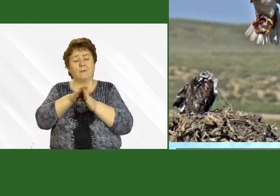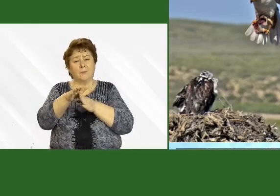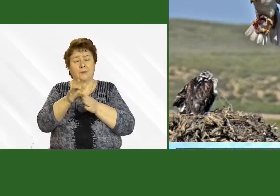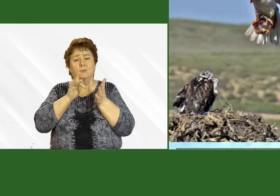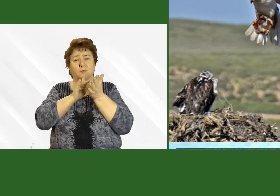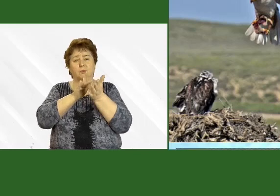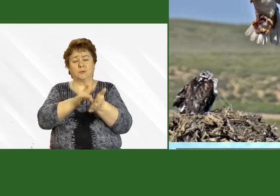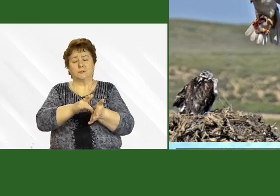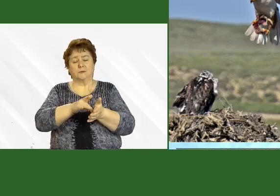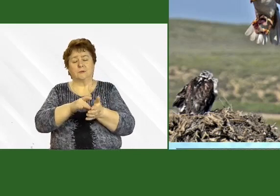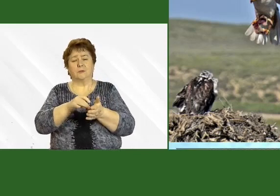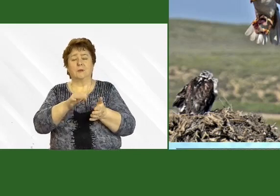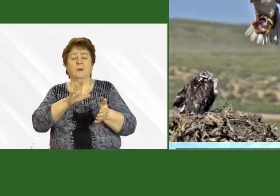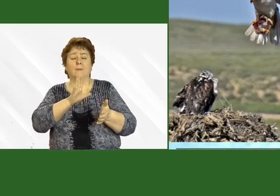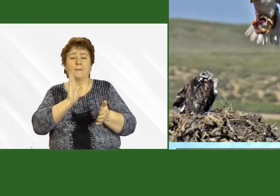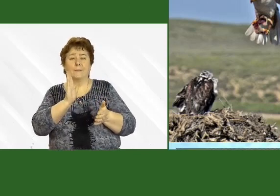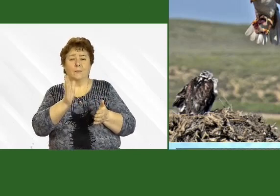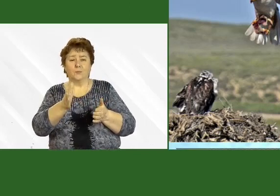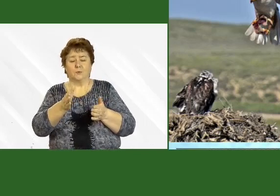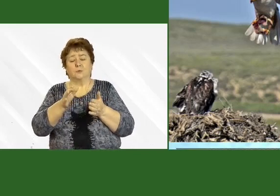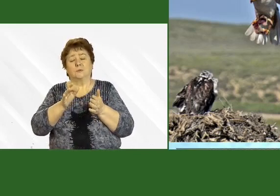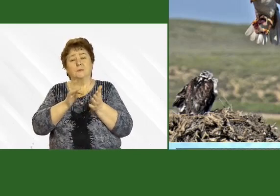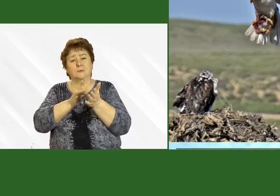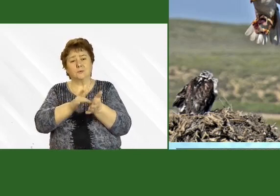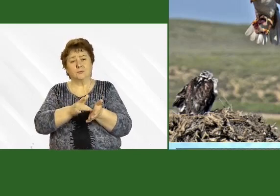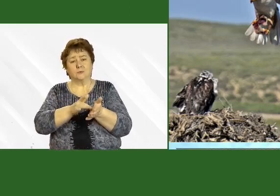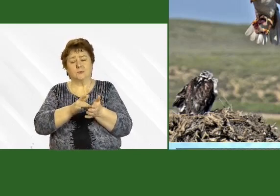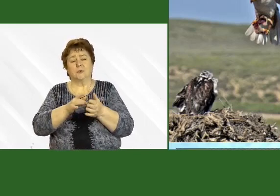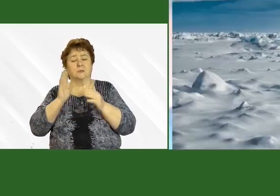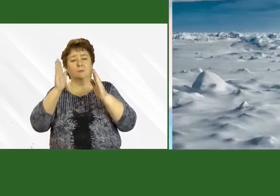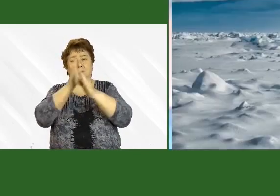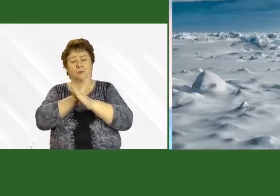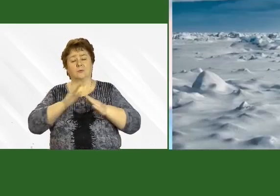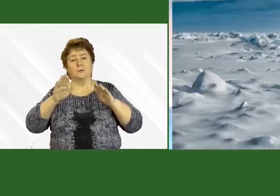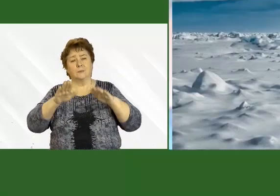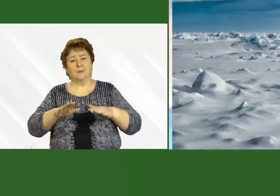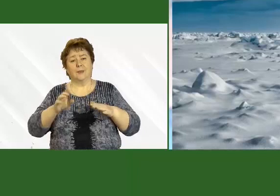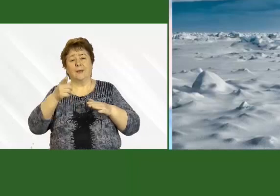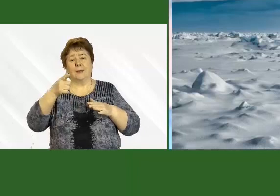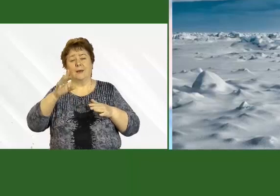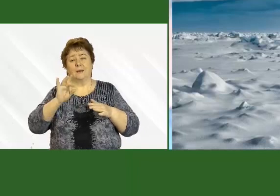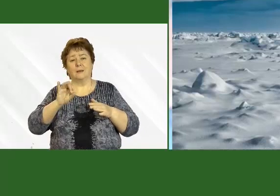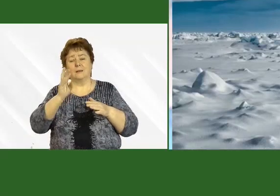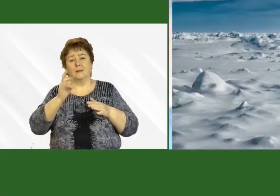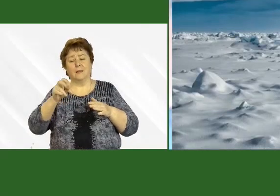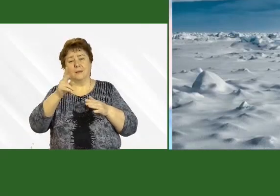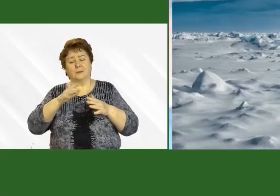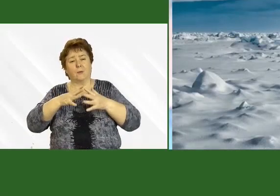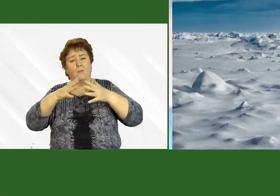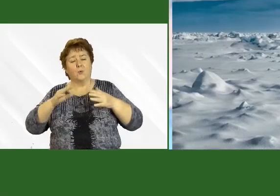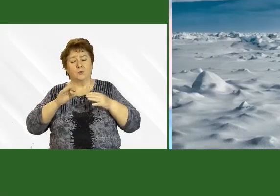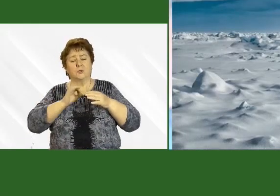и побываем в каждой из природных зон гренландия и большая часть